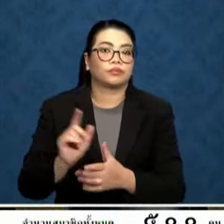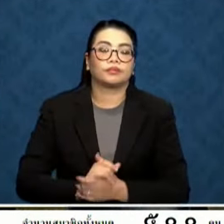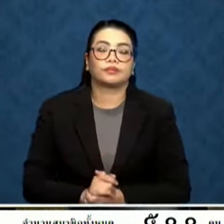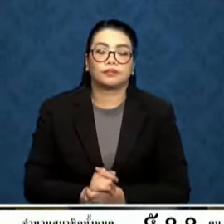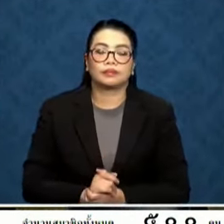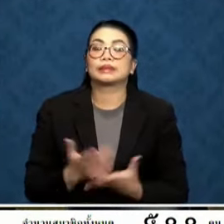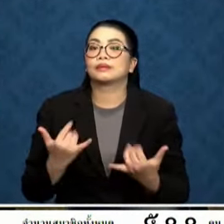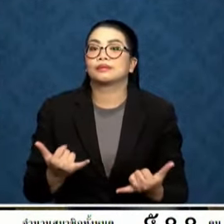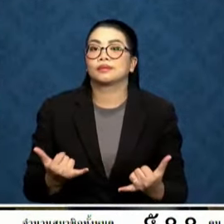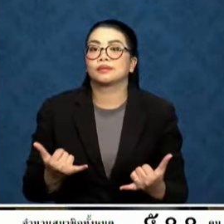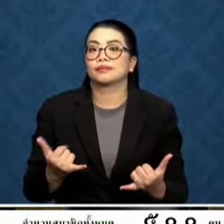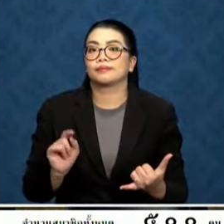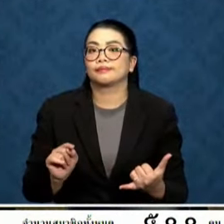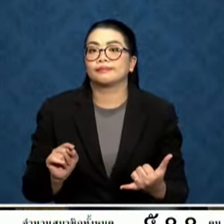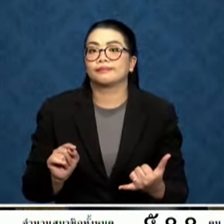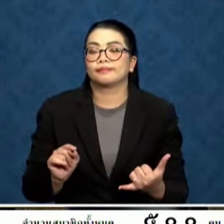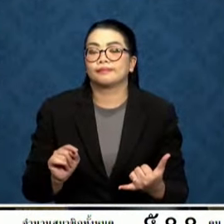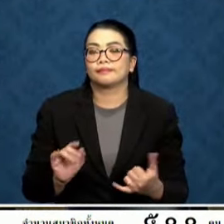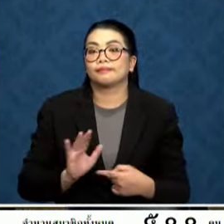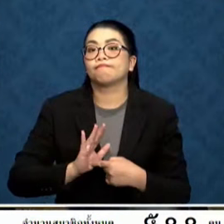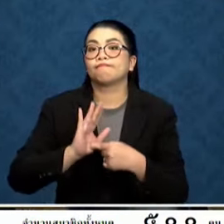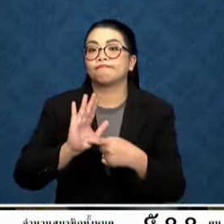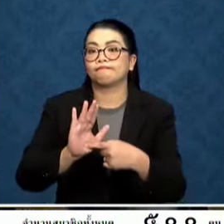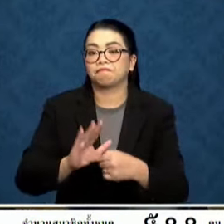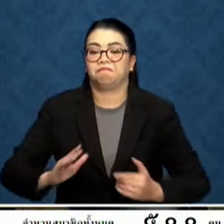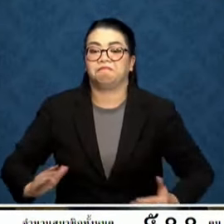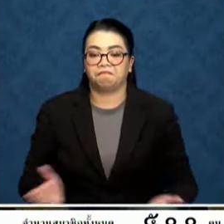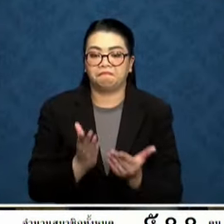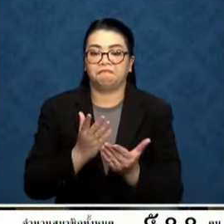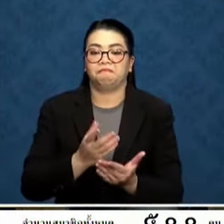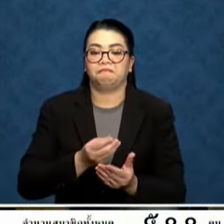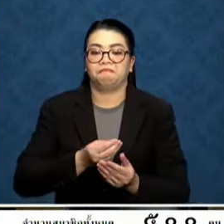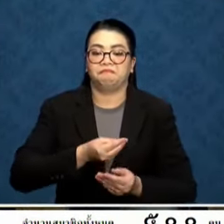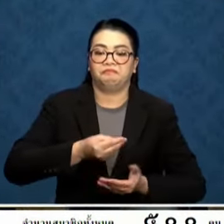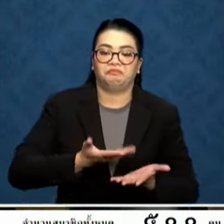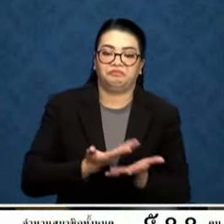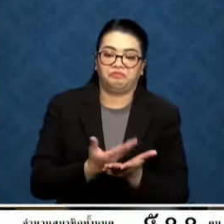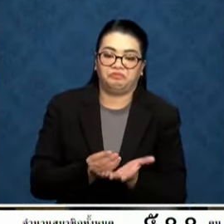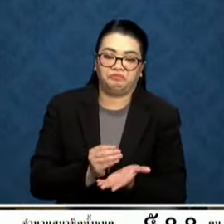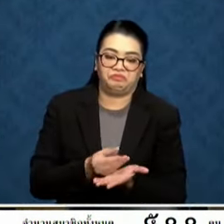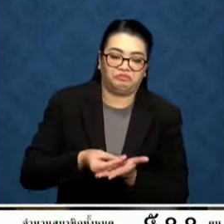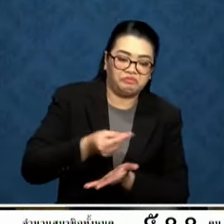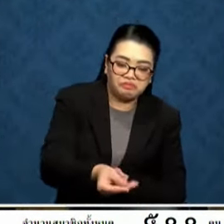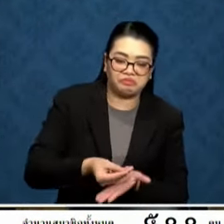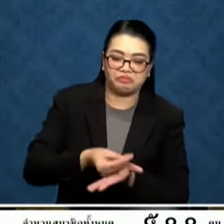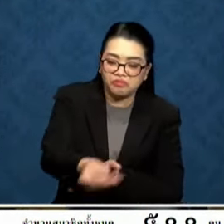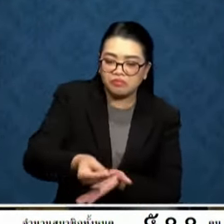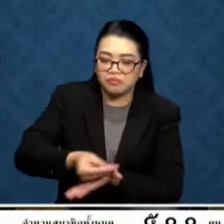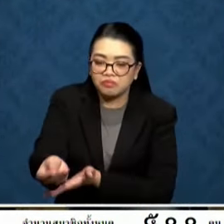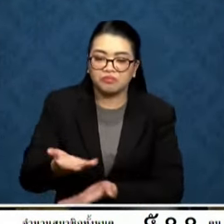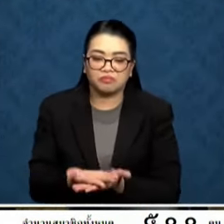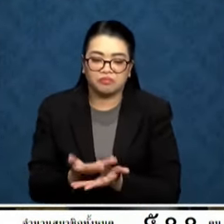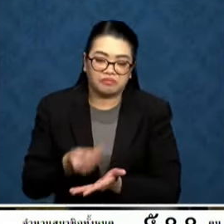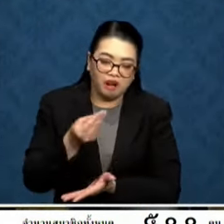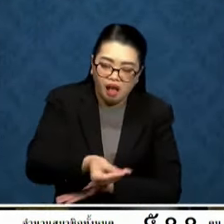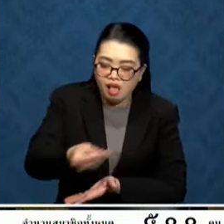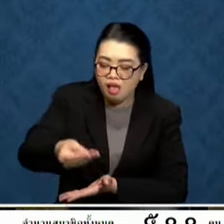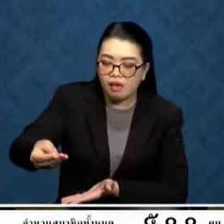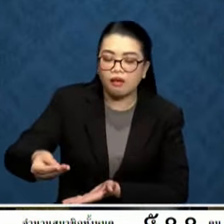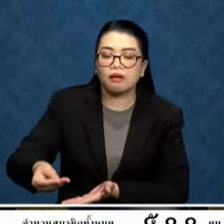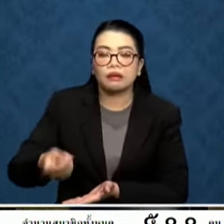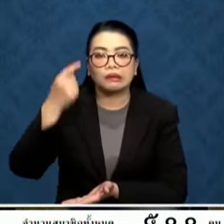สหการณ์วันนี้การกระตุ้นการบริโภคโดยอัดเงินลงไปในระยะสั้นอาจจะ